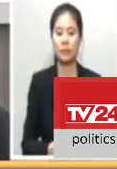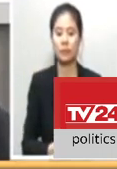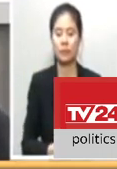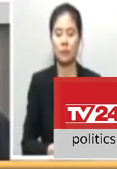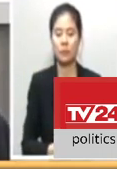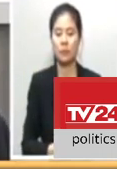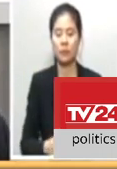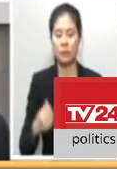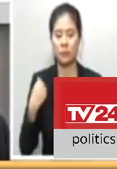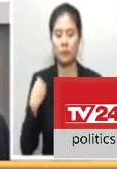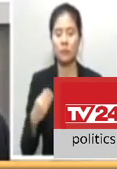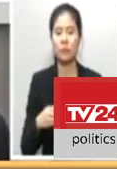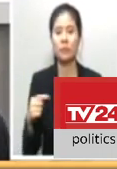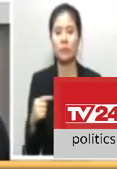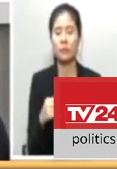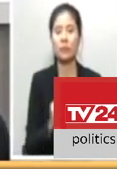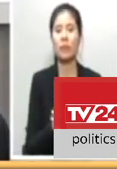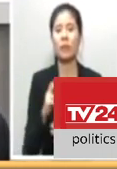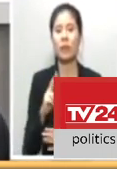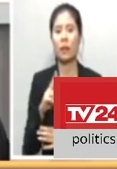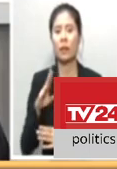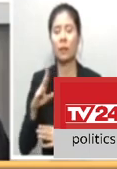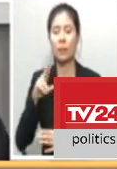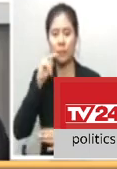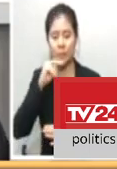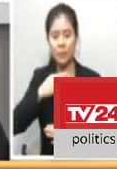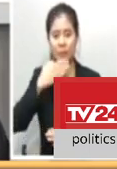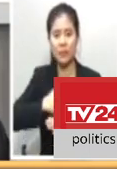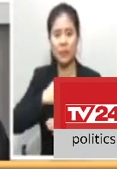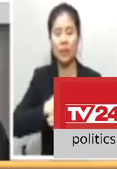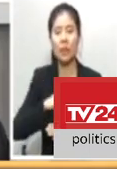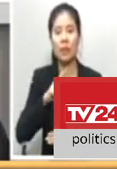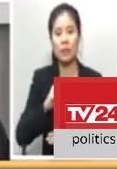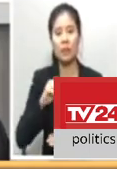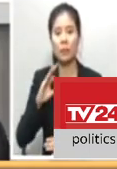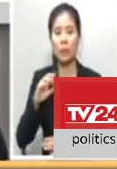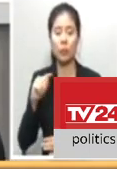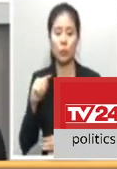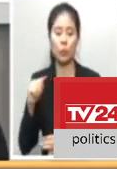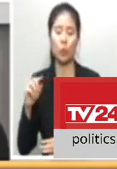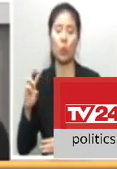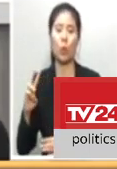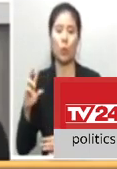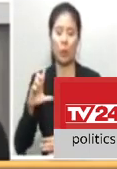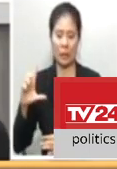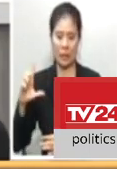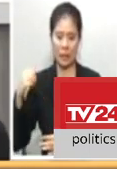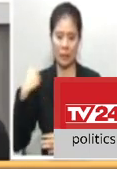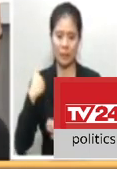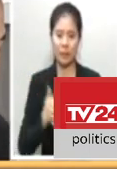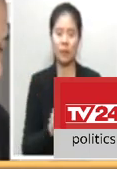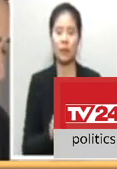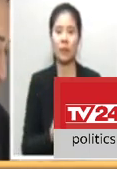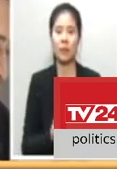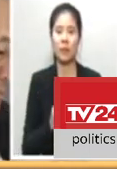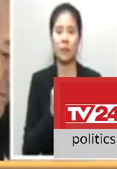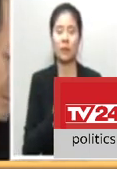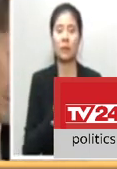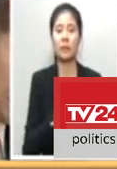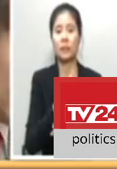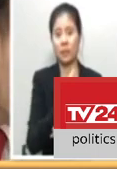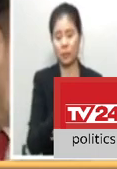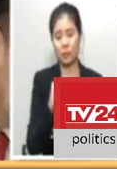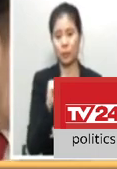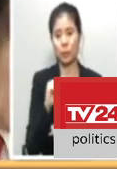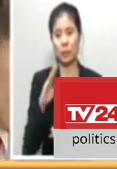พื้นที่ที่อยู่ในระบบชลประทานแล้วเนี่ยเพียง 29.6 ล้านไร่เท่านั้นเองอีก 30.4 ล้าน